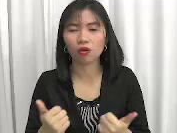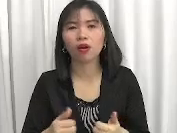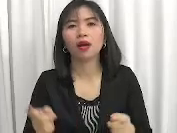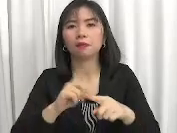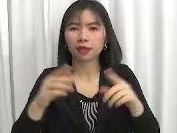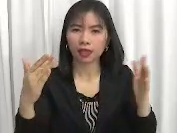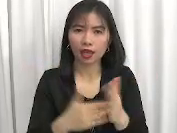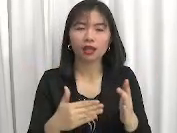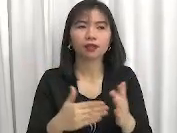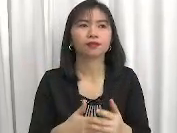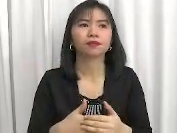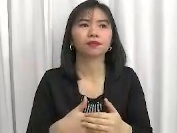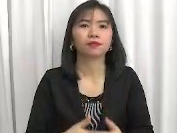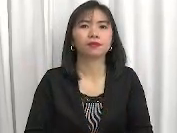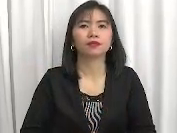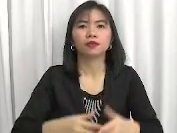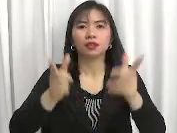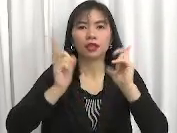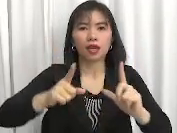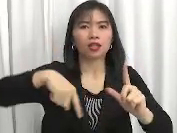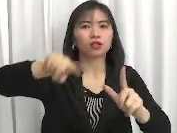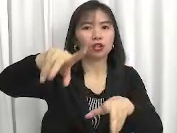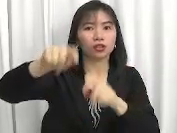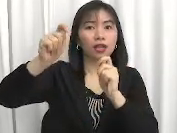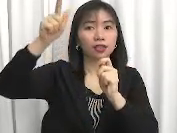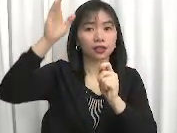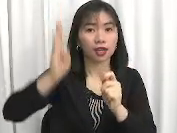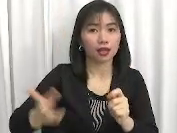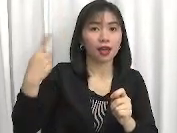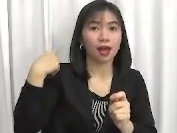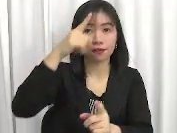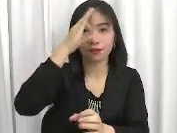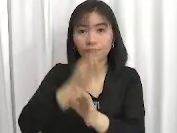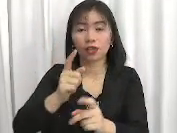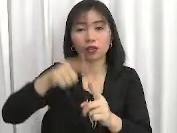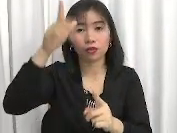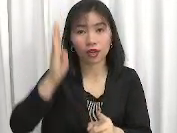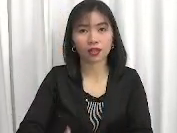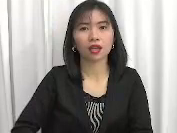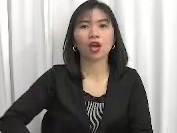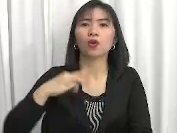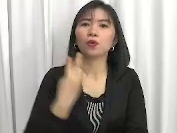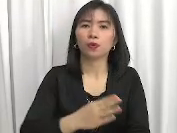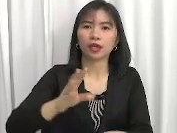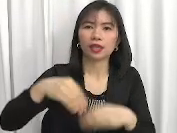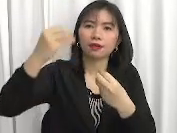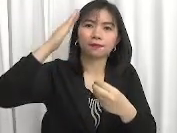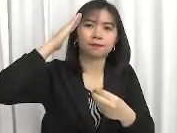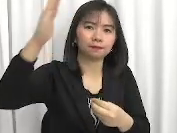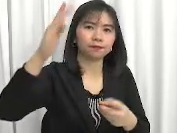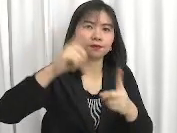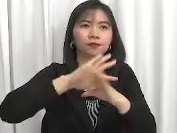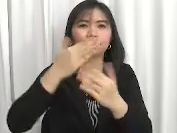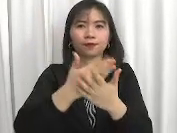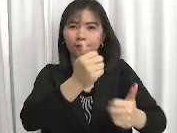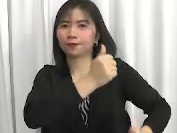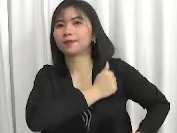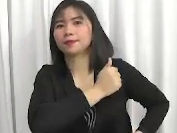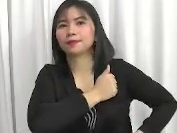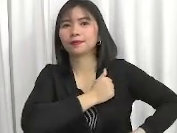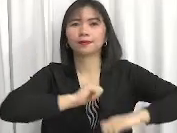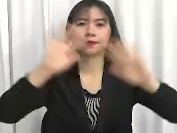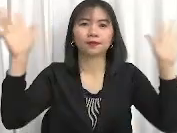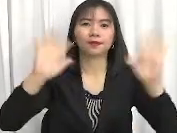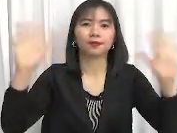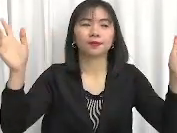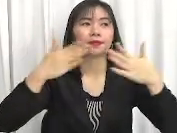niyo, manalig tayo sa Diyos. Amen. Okay? Yes, amen. So, bigay pugay kami sa mga frontliners. Okay, maraming salamat. Thank you